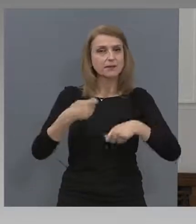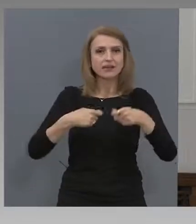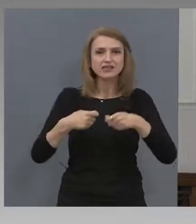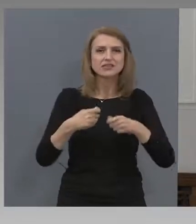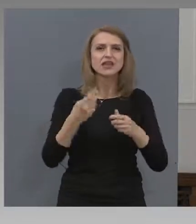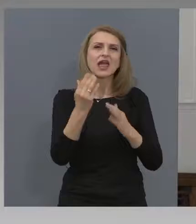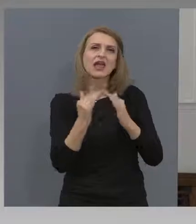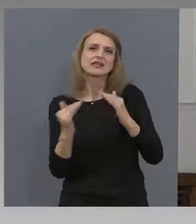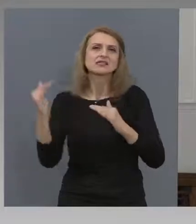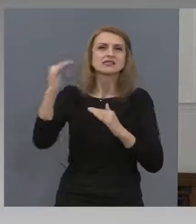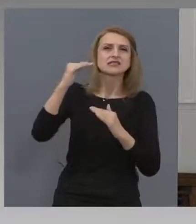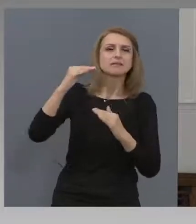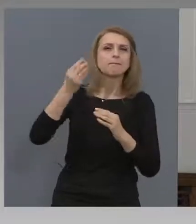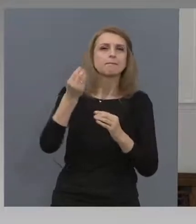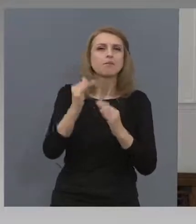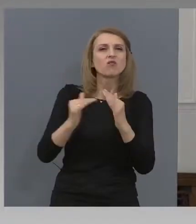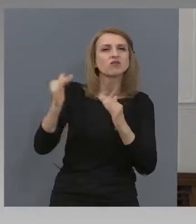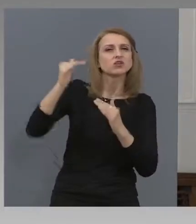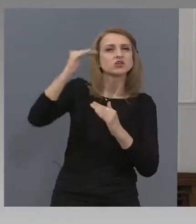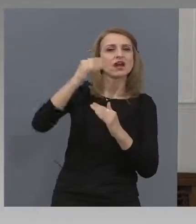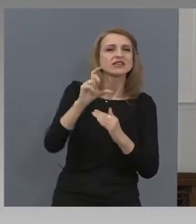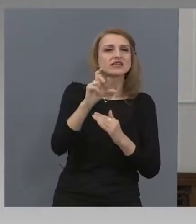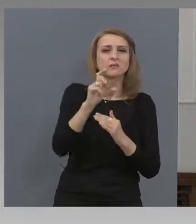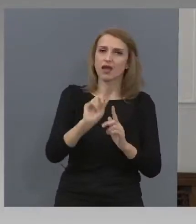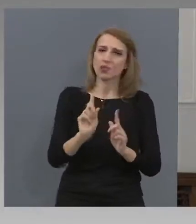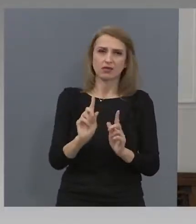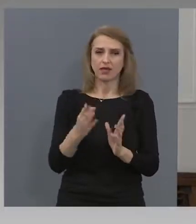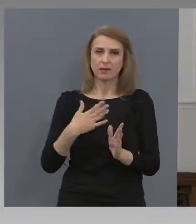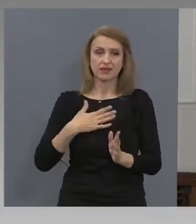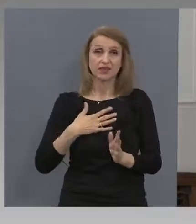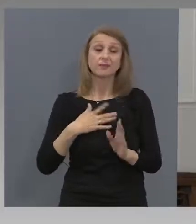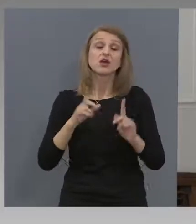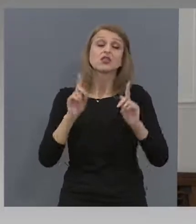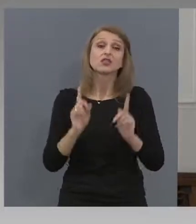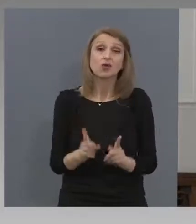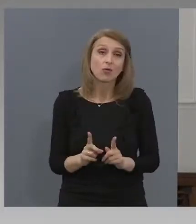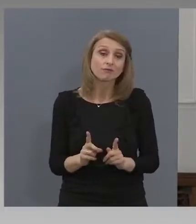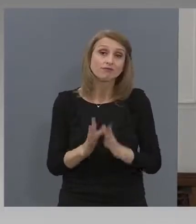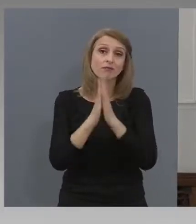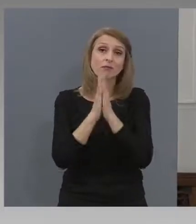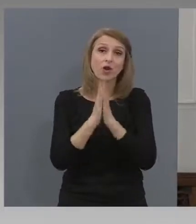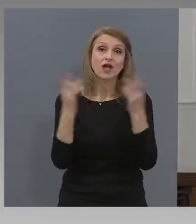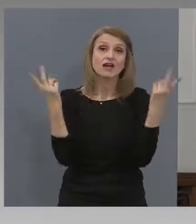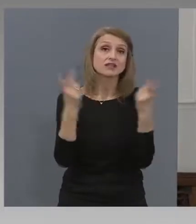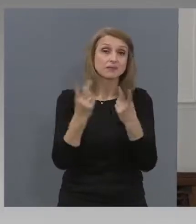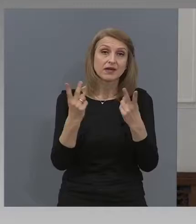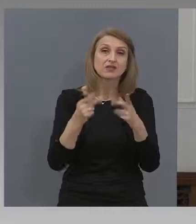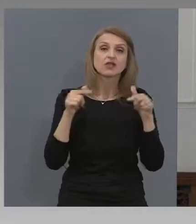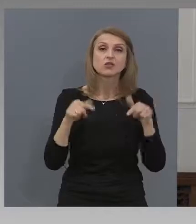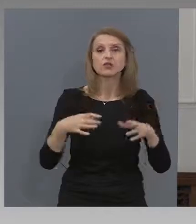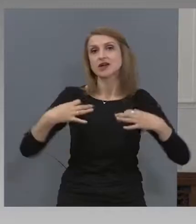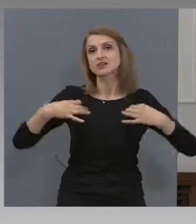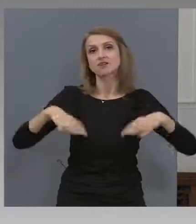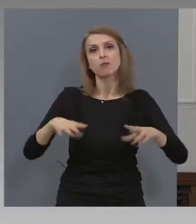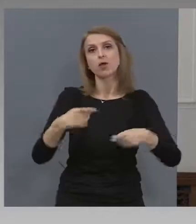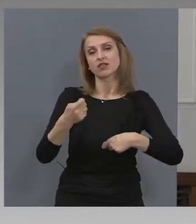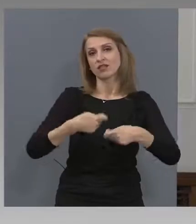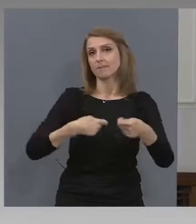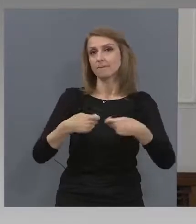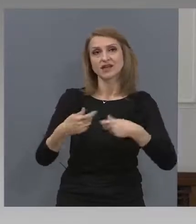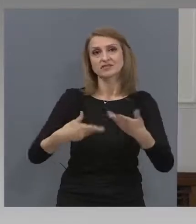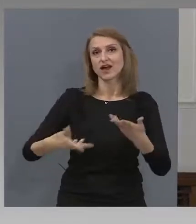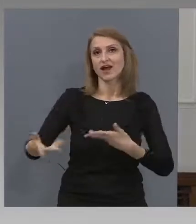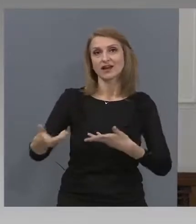вярвам, че по принцип няма да има. Разберете, това е свободен пазар, в който идва производител и